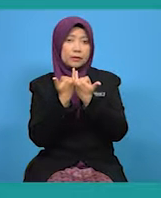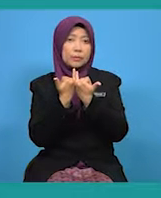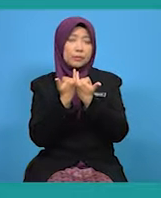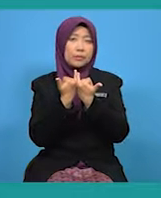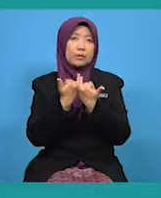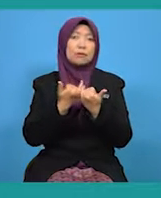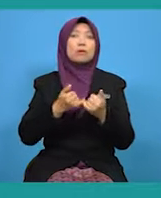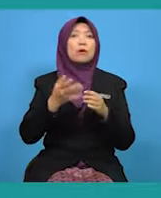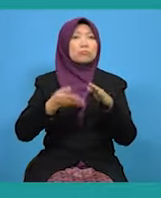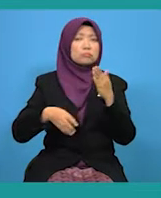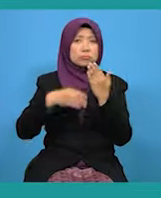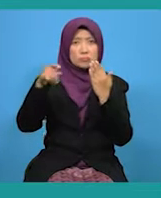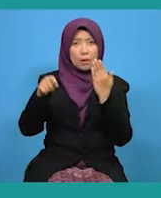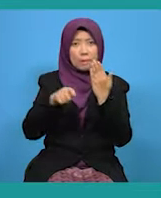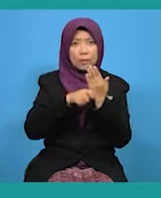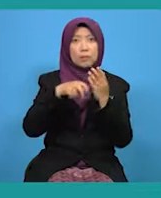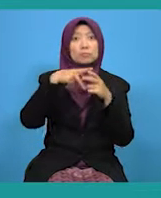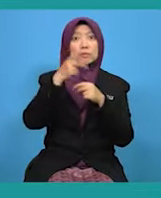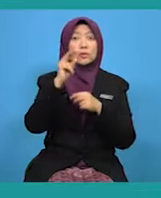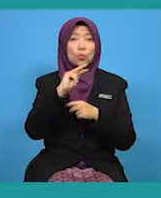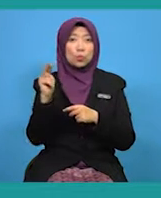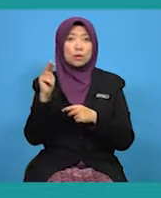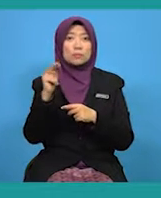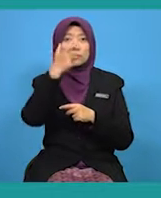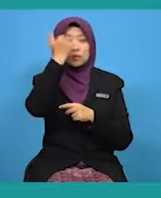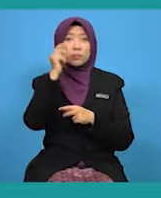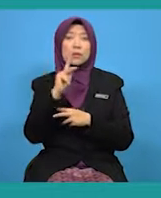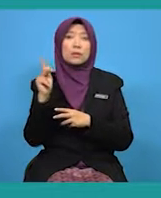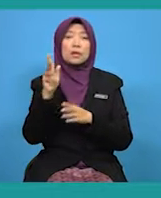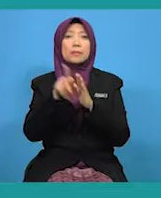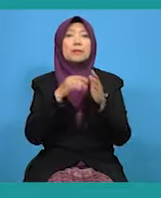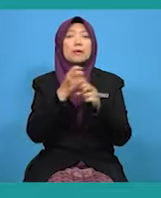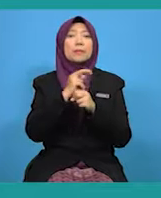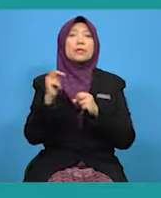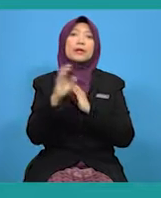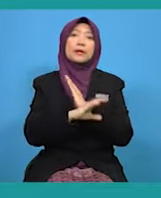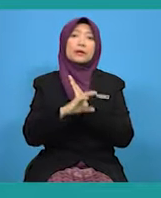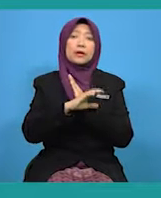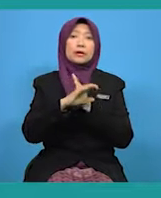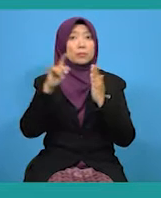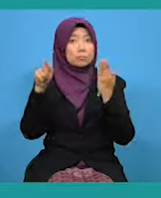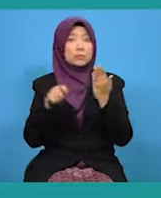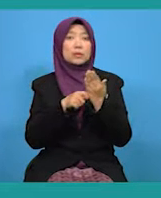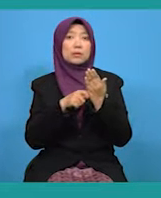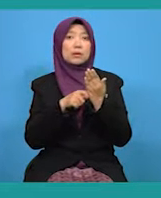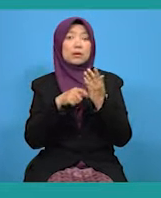cenderung untuk menambahkan keluar yang menyebabkan pendapatan negara akan bertambah daripada